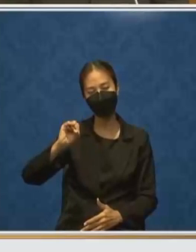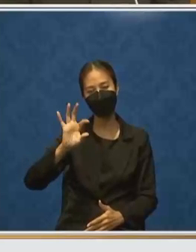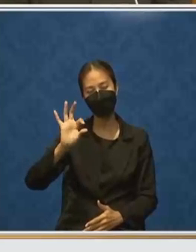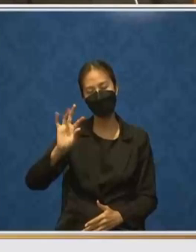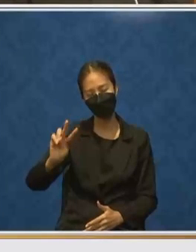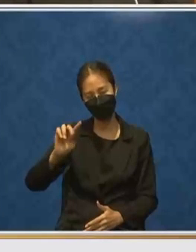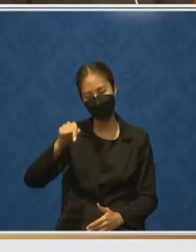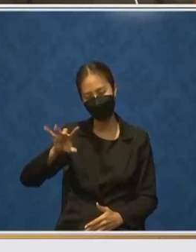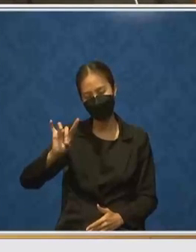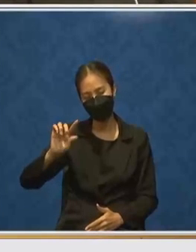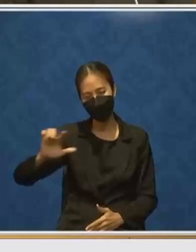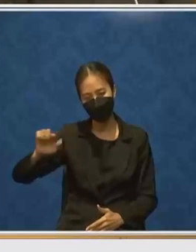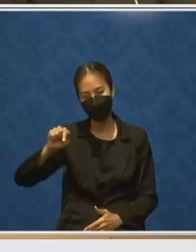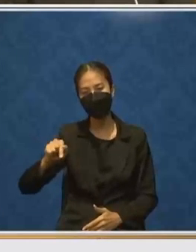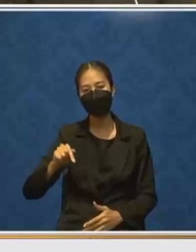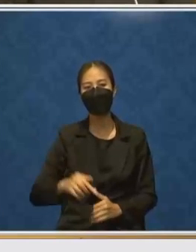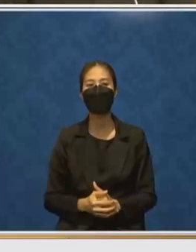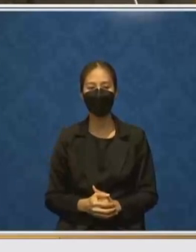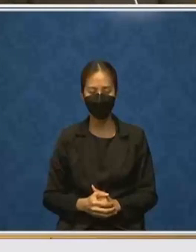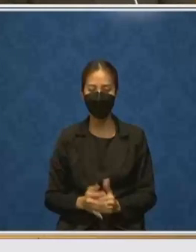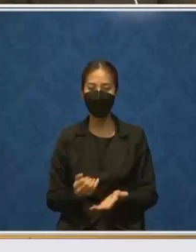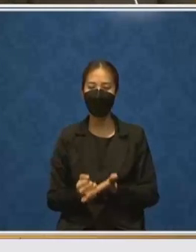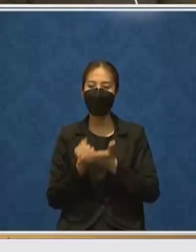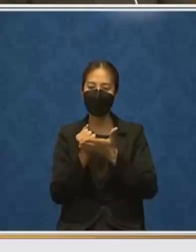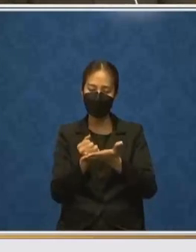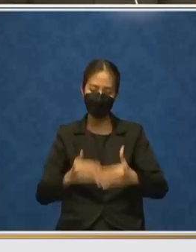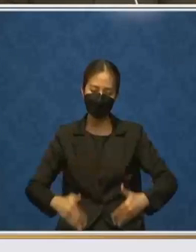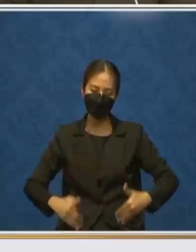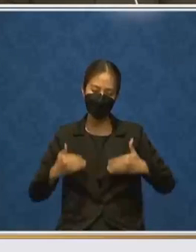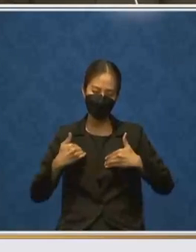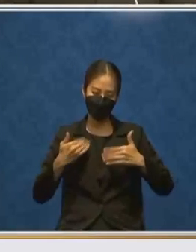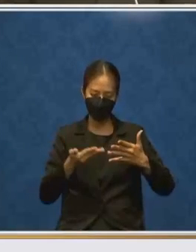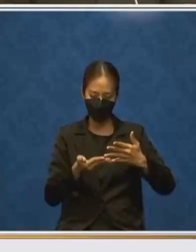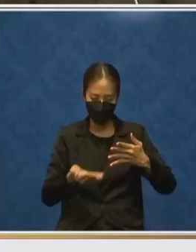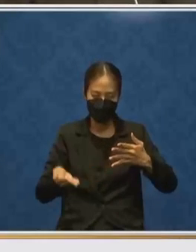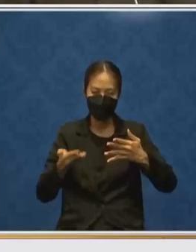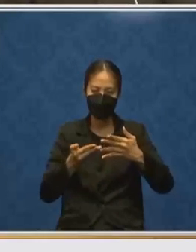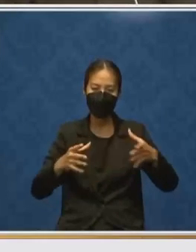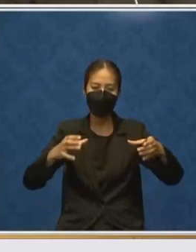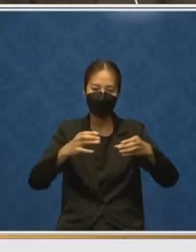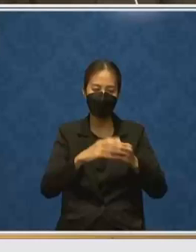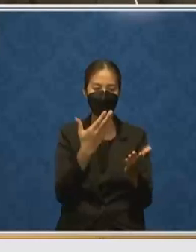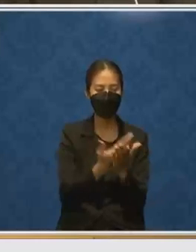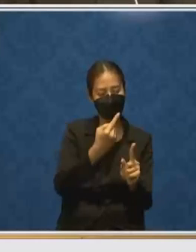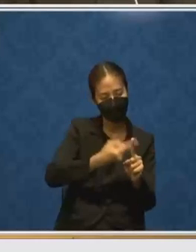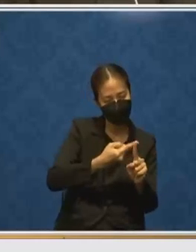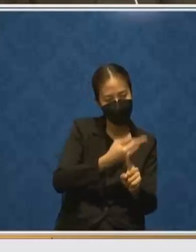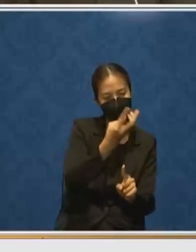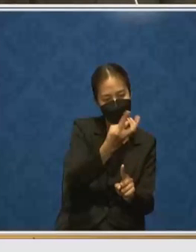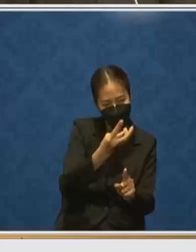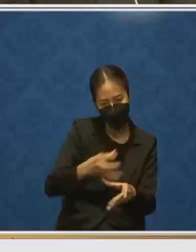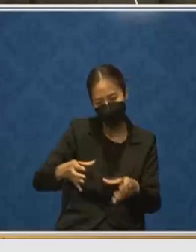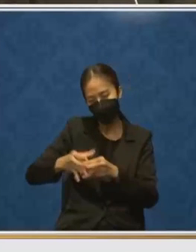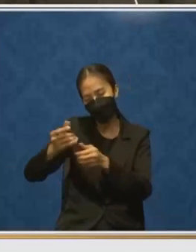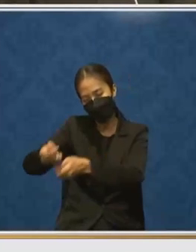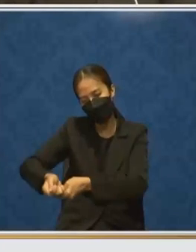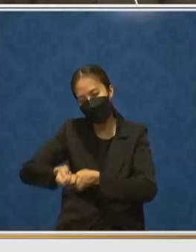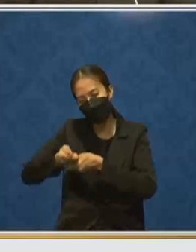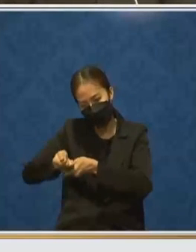38,942.8 ล้านบาทเพื่อยกระดับคุณภาพชีวิตของผู้มีรายได้น้อยและเกษตรกรโดยพัฒนาคุณภาพชีวิตผู้มีบัตรสวัสดิการแห่